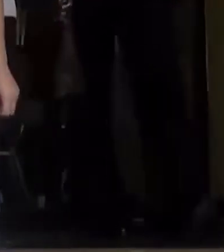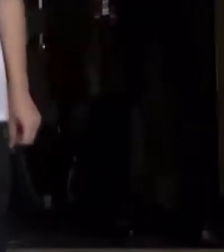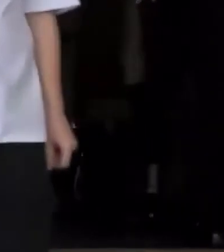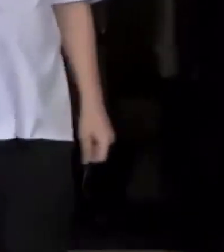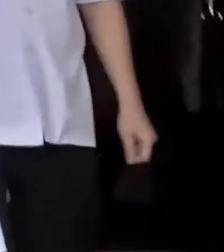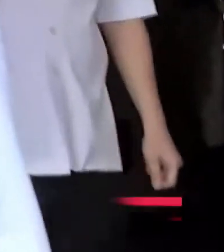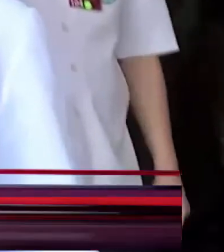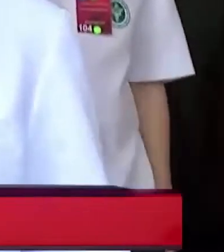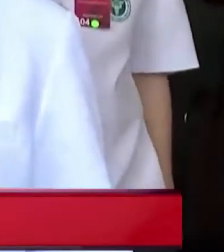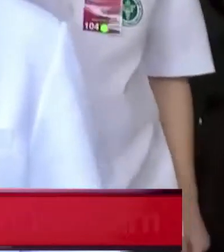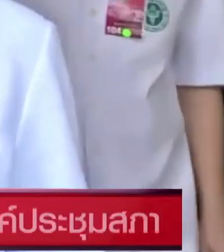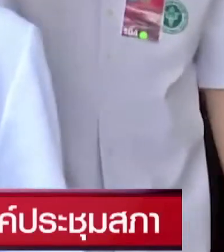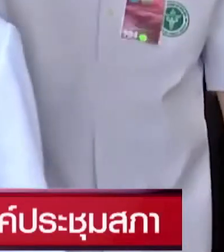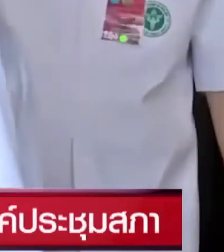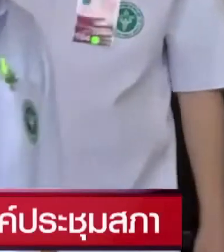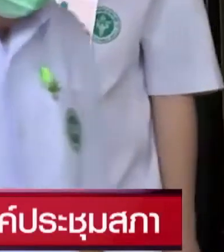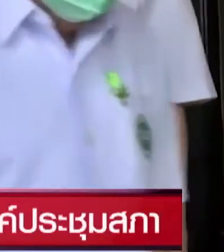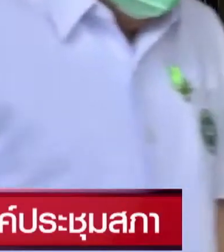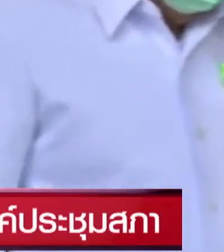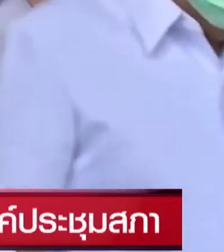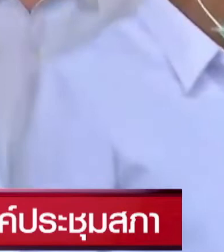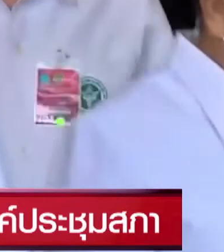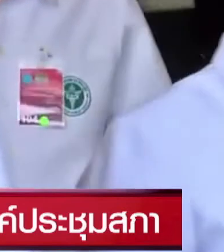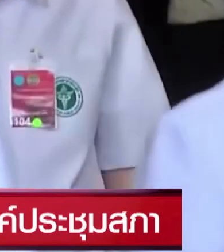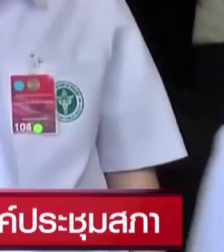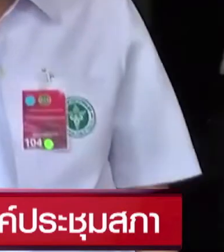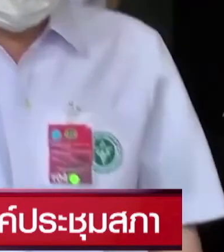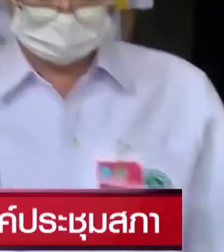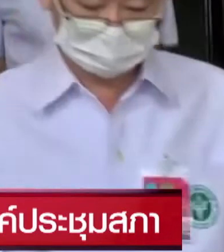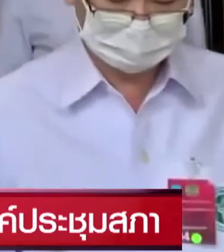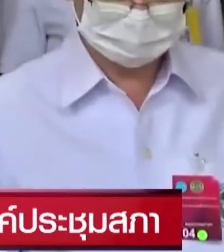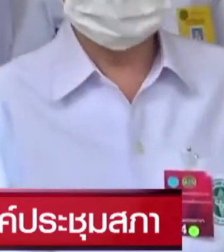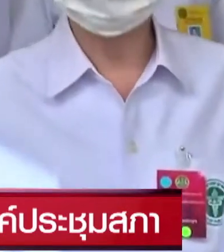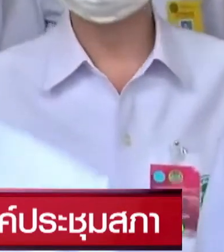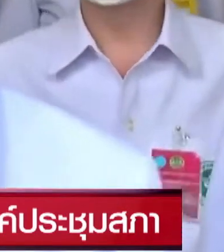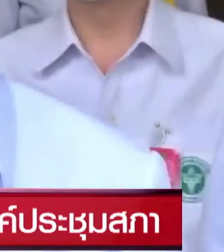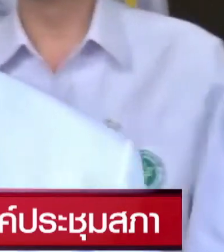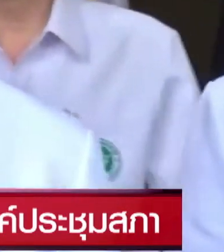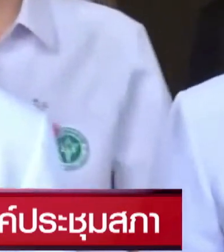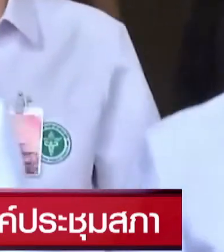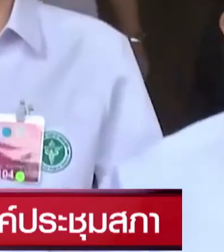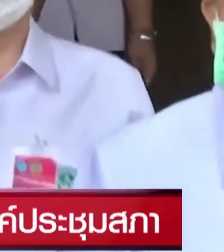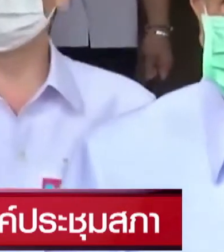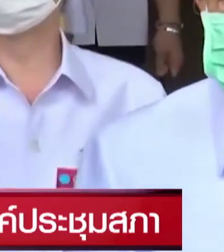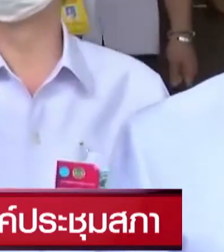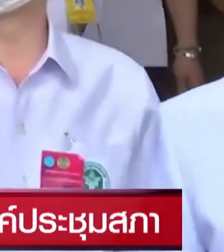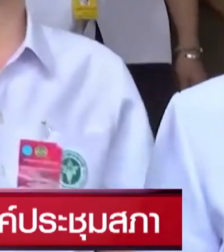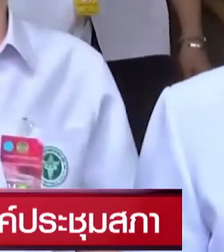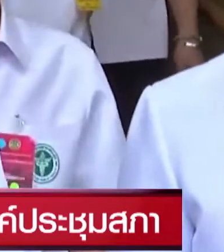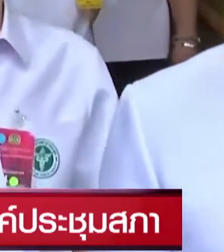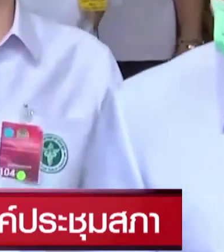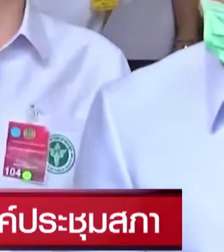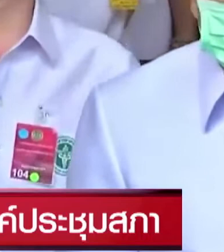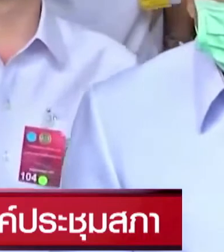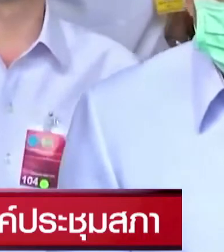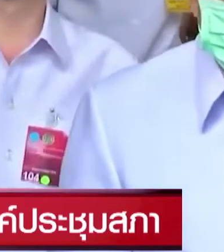you หลังสภาล่มนั้นนะครับเรื่องนี้นายอนุทินชาญวีรกูลรองนายกรัฐมนตรีและรัฐมนตรีว่าการกระทรวงสาธารณสุขในฐานะ